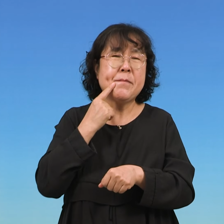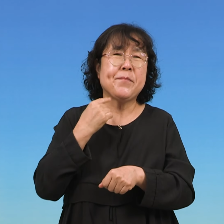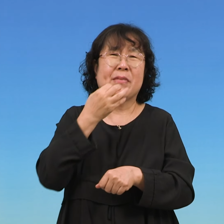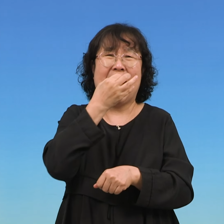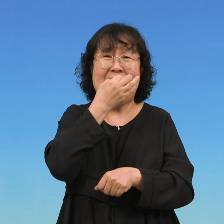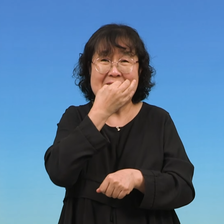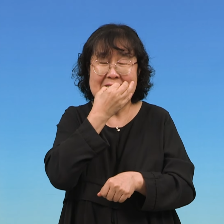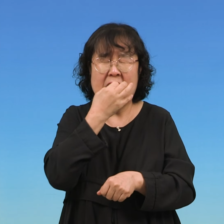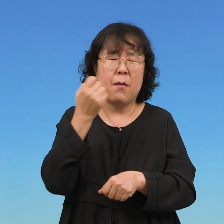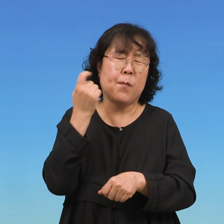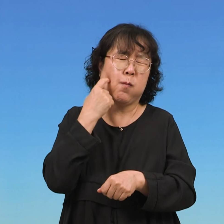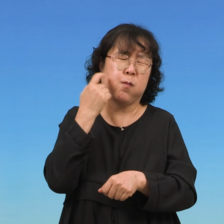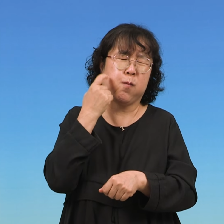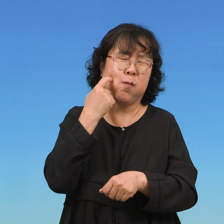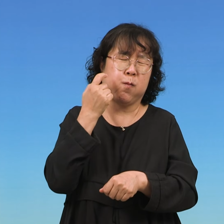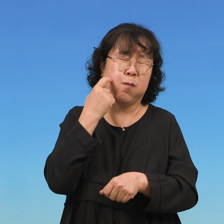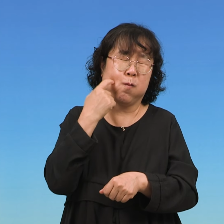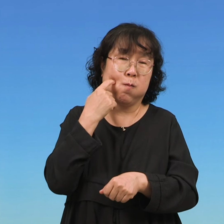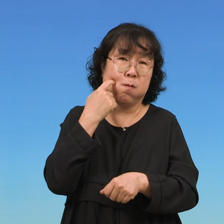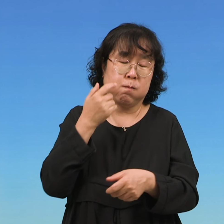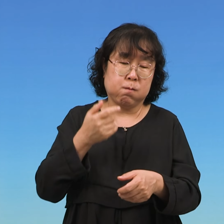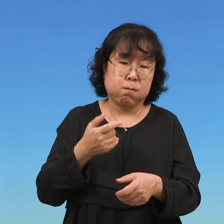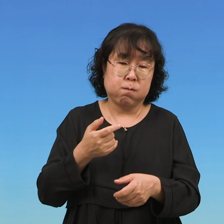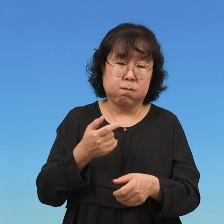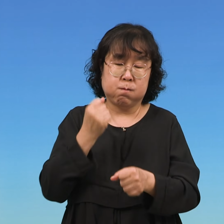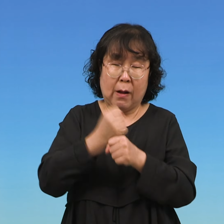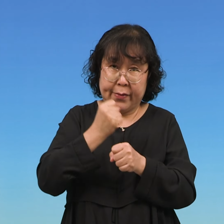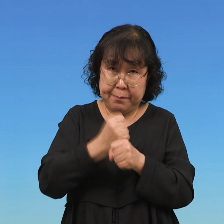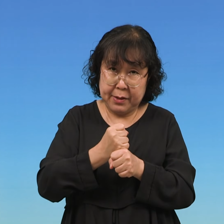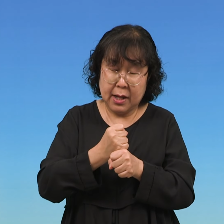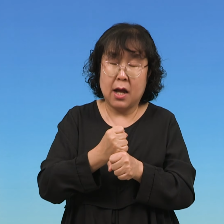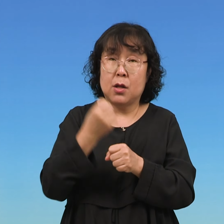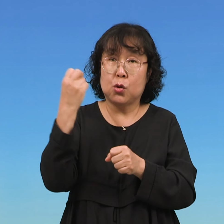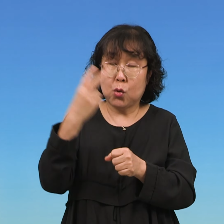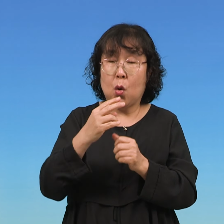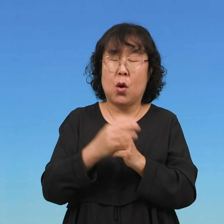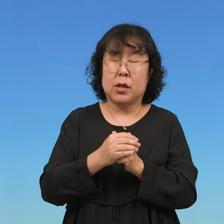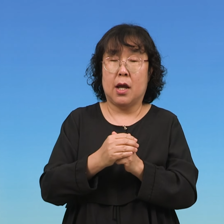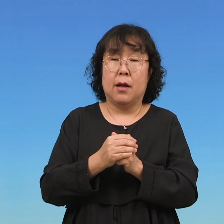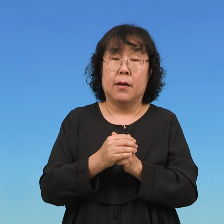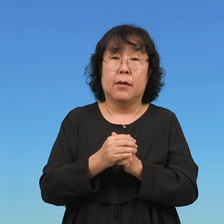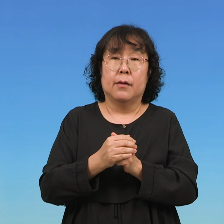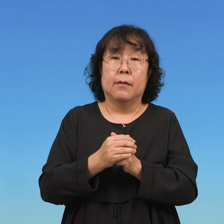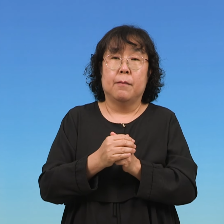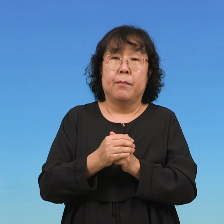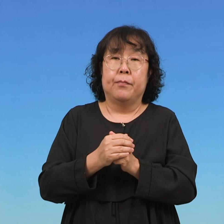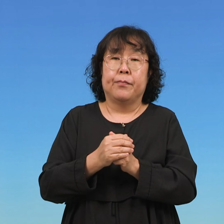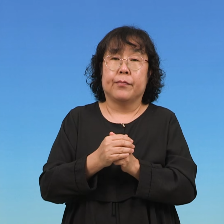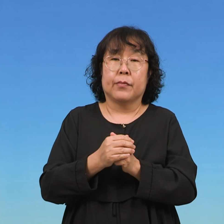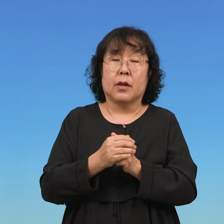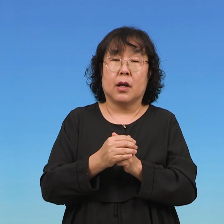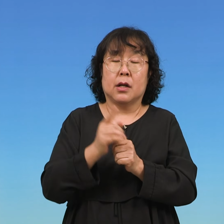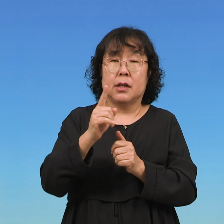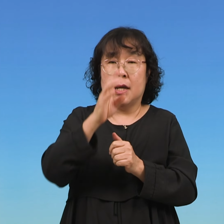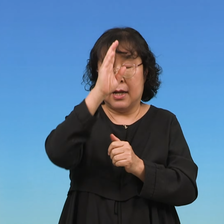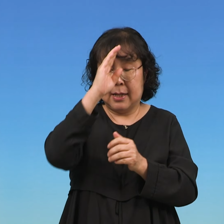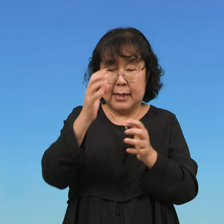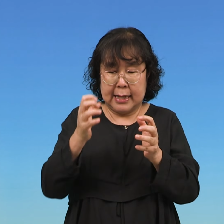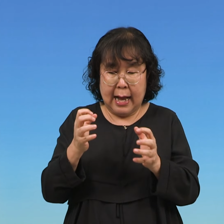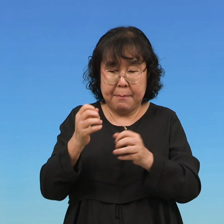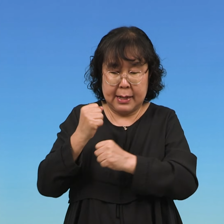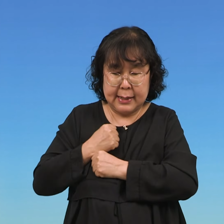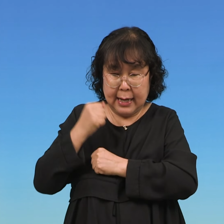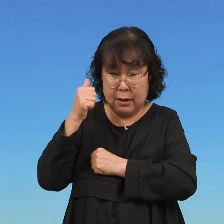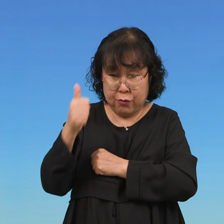탐욕이 거짓을 낳아요 그리고 또 그 다음 25절도 보십시오 그렇게 이제 그 남한